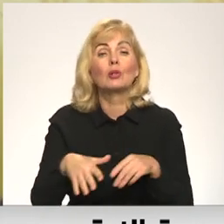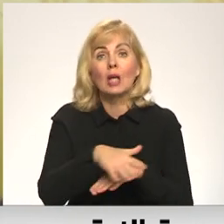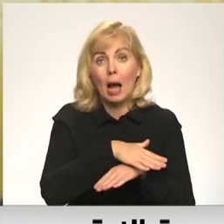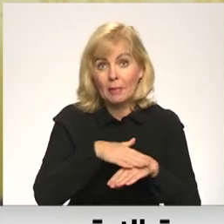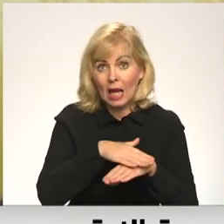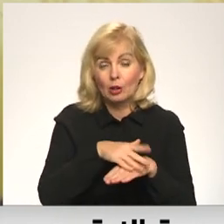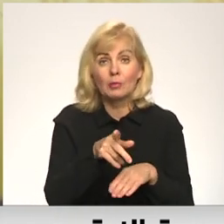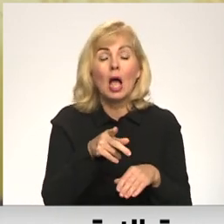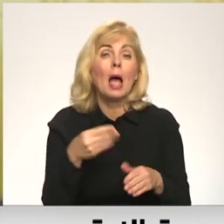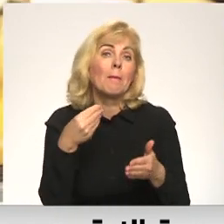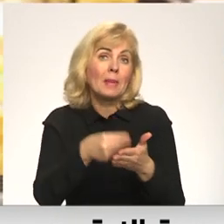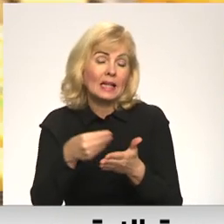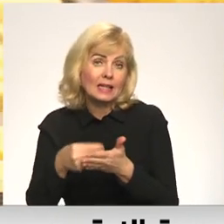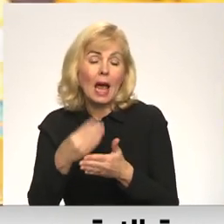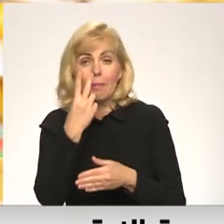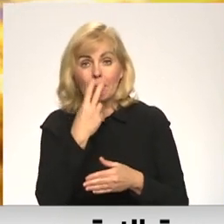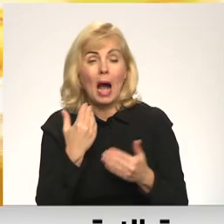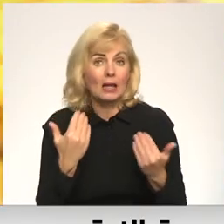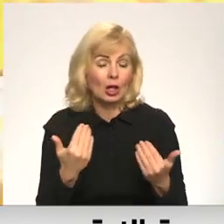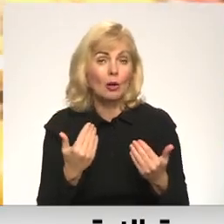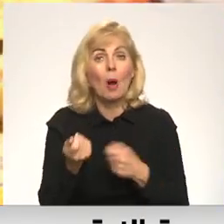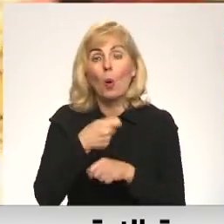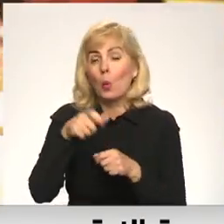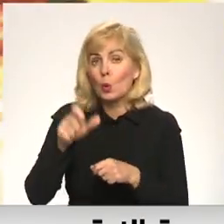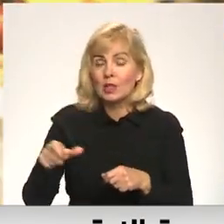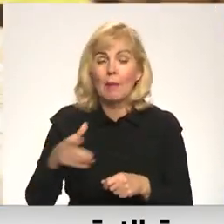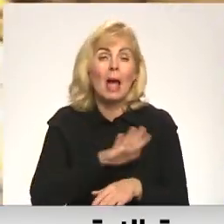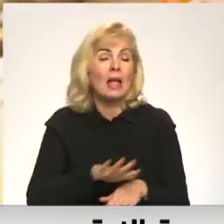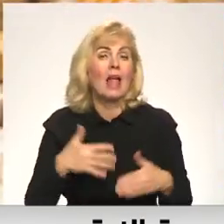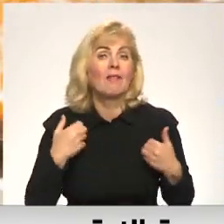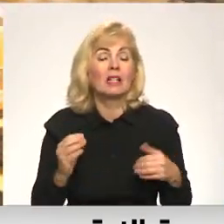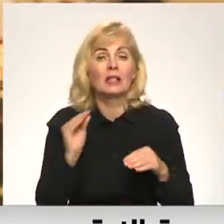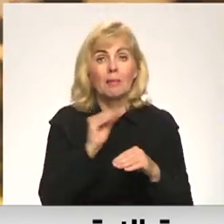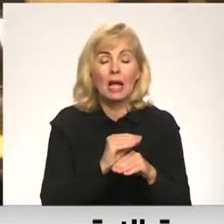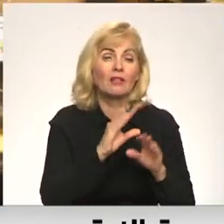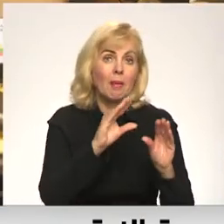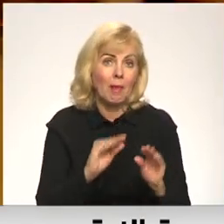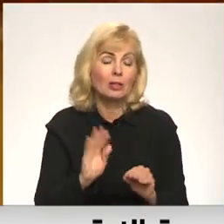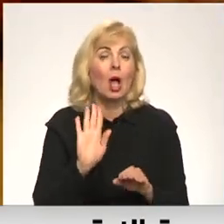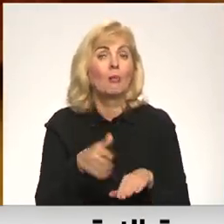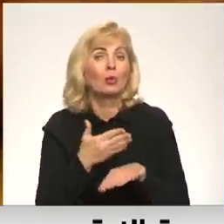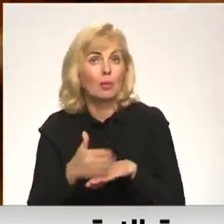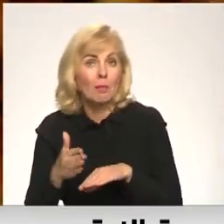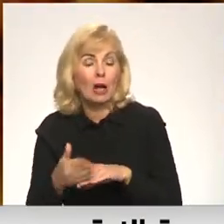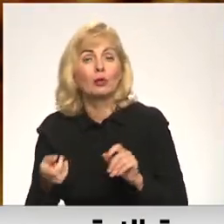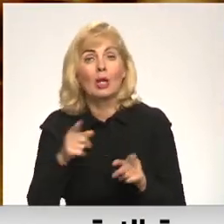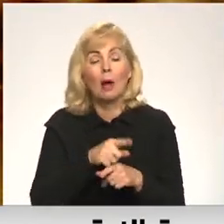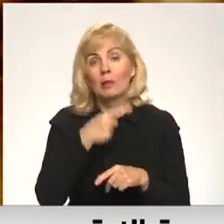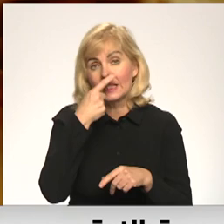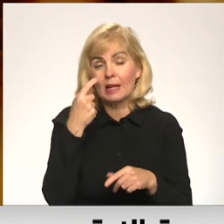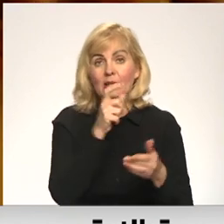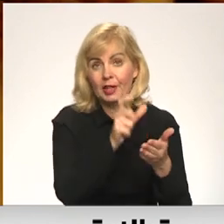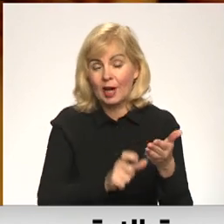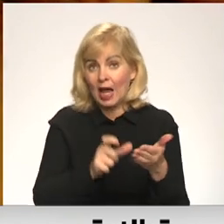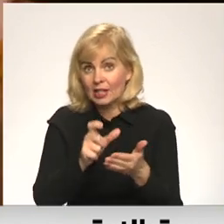un patērētāju paradumus. Uzņēmēji norāda, ka neveselīgo piedevu mazināšana būs pakāpeniska. Ir jāmaina simtiem receptūru,